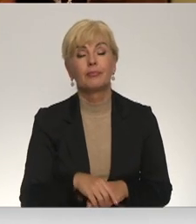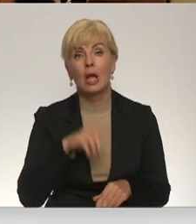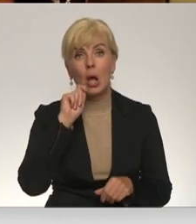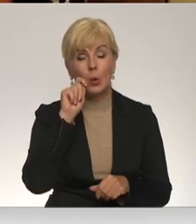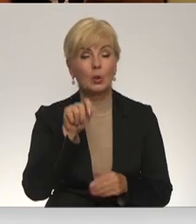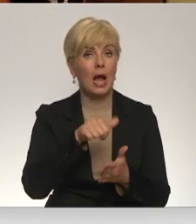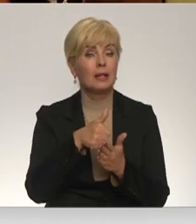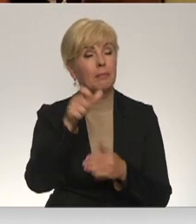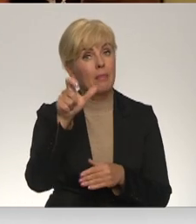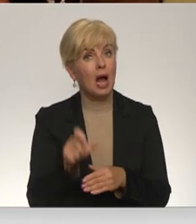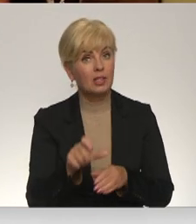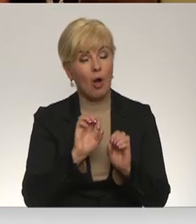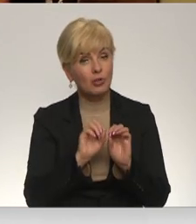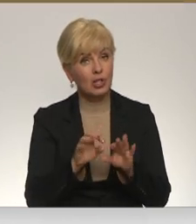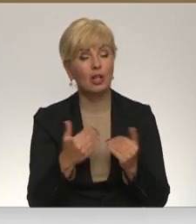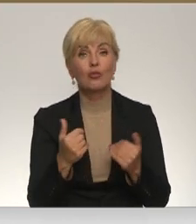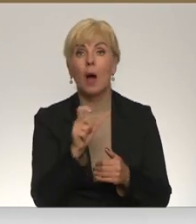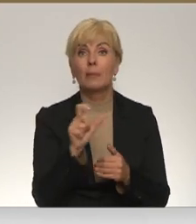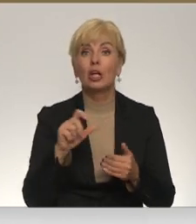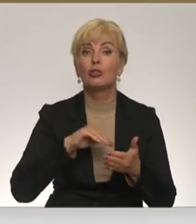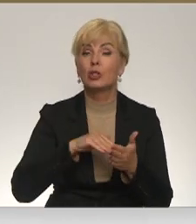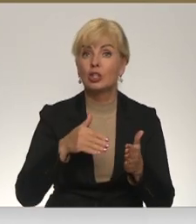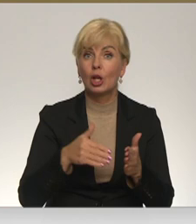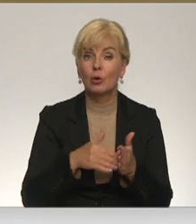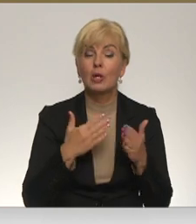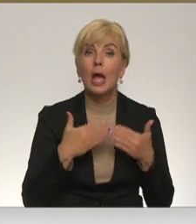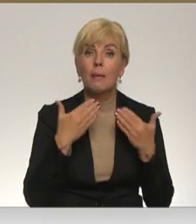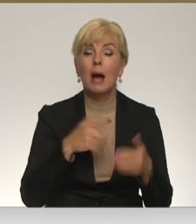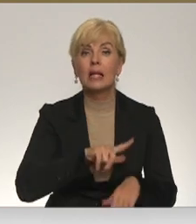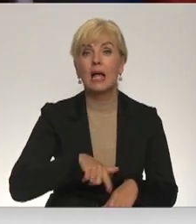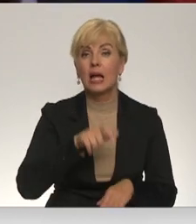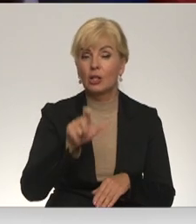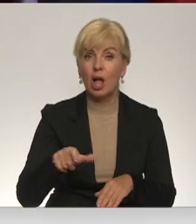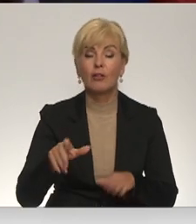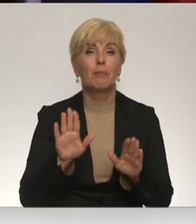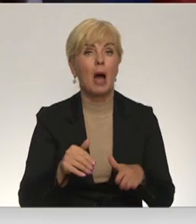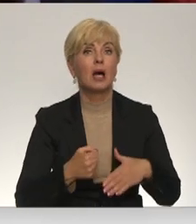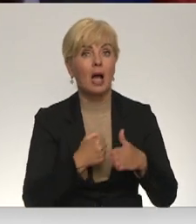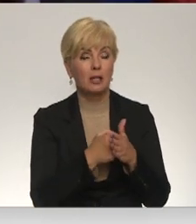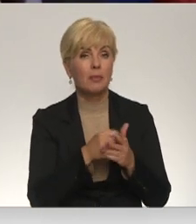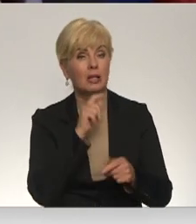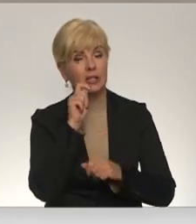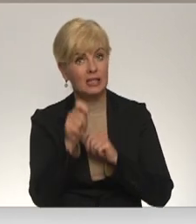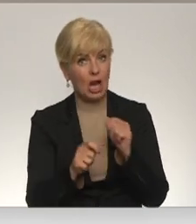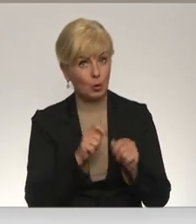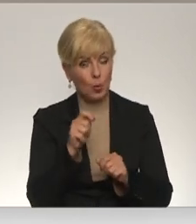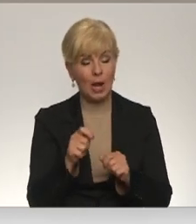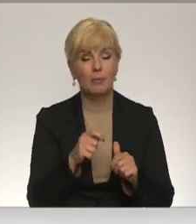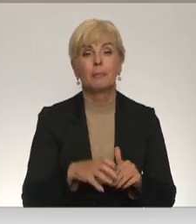Ukraiņu pārstāvis stāstīja par šī brīža situāciju, pateicās latviešiem par atbalstu un ziedojumiem.